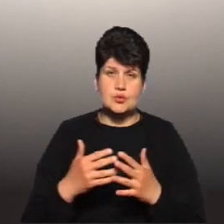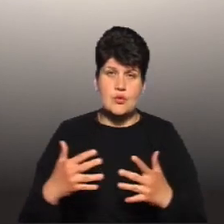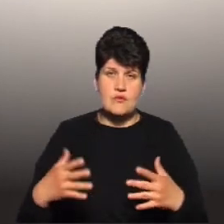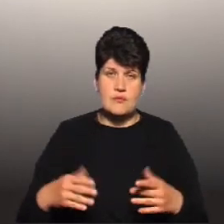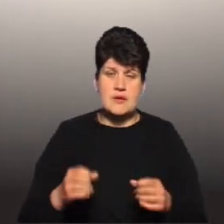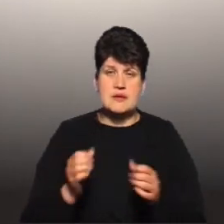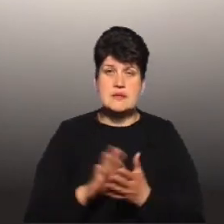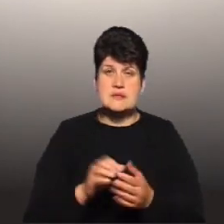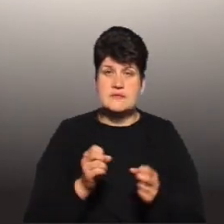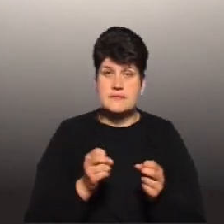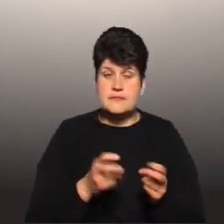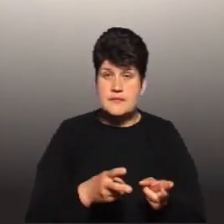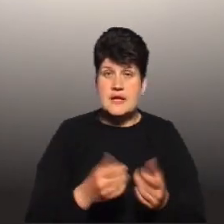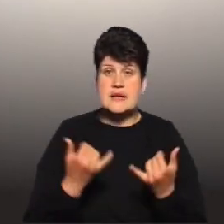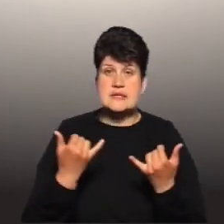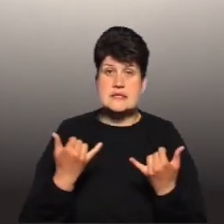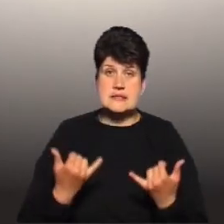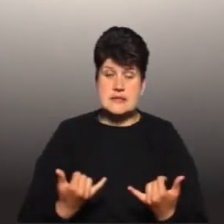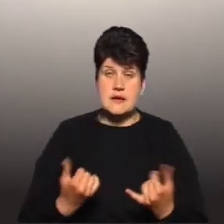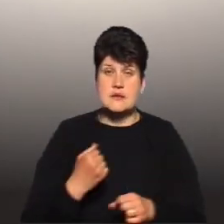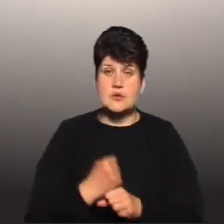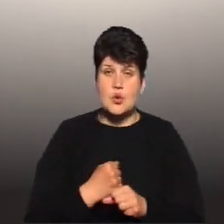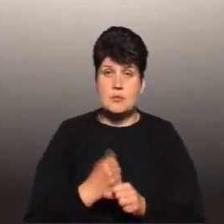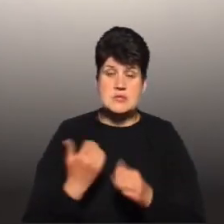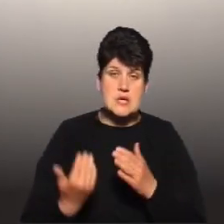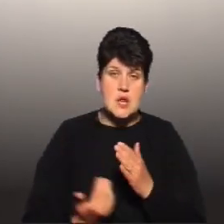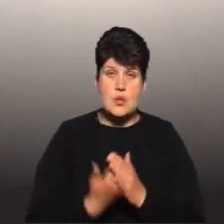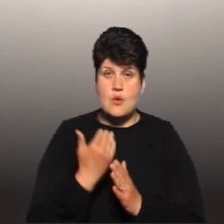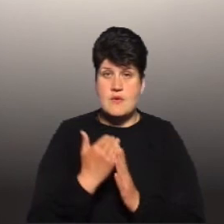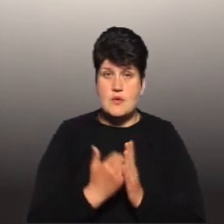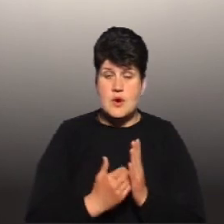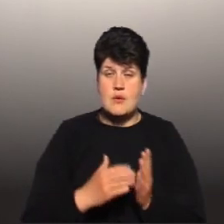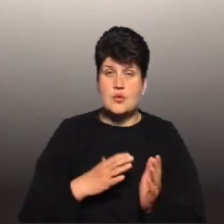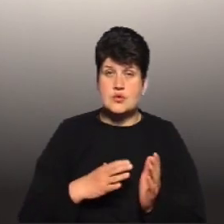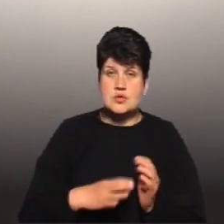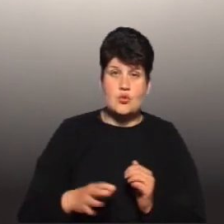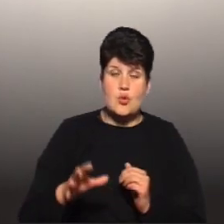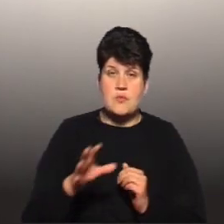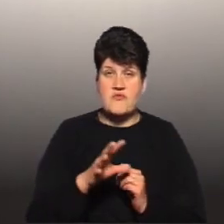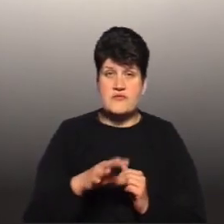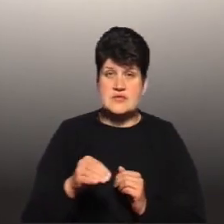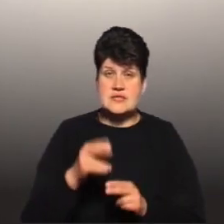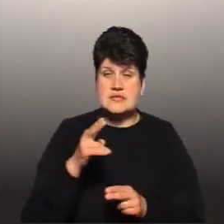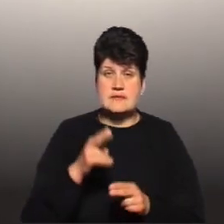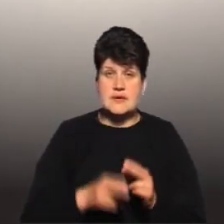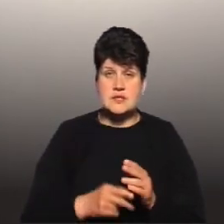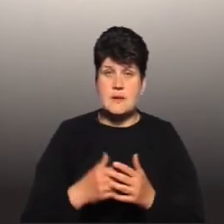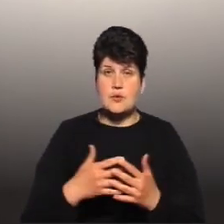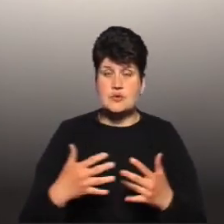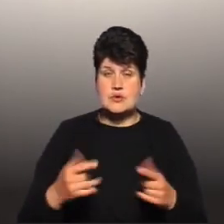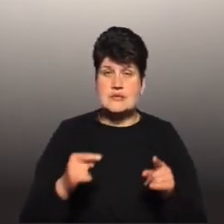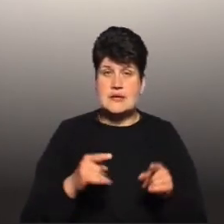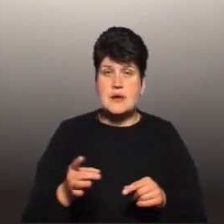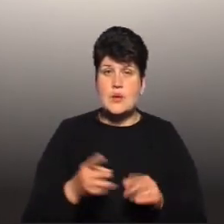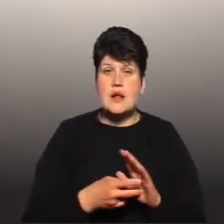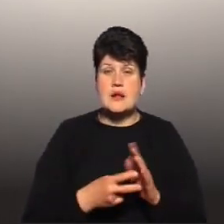Зараз робиться нова програма, але очікуємо всі завершення процедури з тим регіональним планом, і на основі